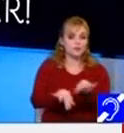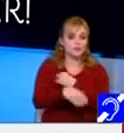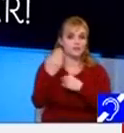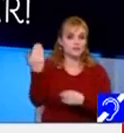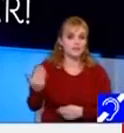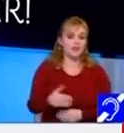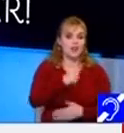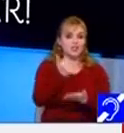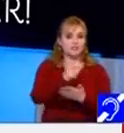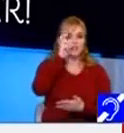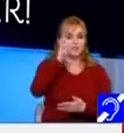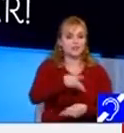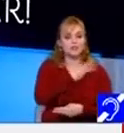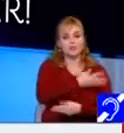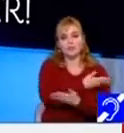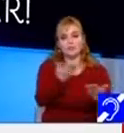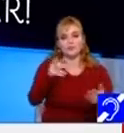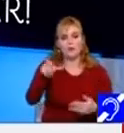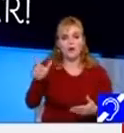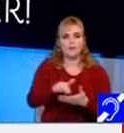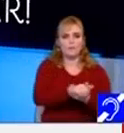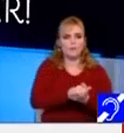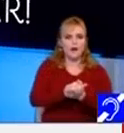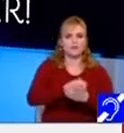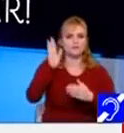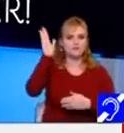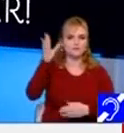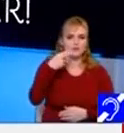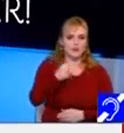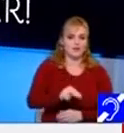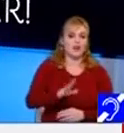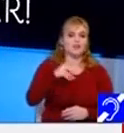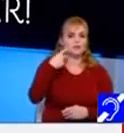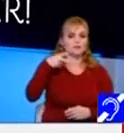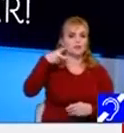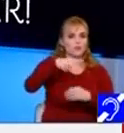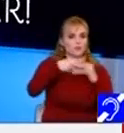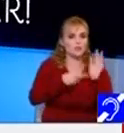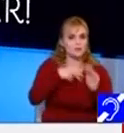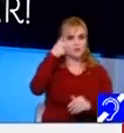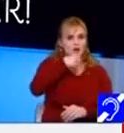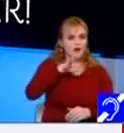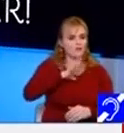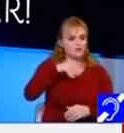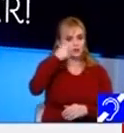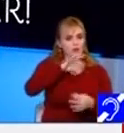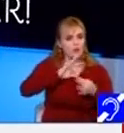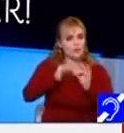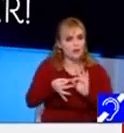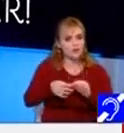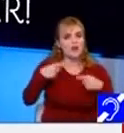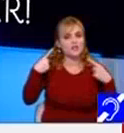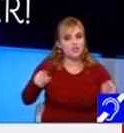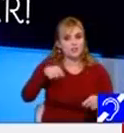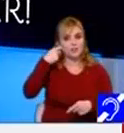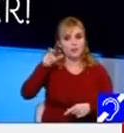sa. Șeful statului le-a urat cetățenilor pace și prosperitate și a recunoscut că anul 2017 a fost unul complicat.